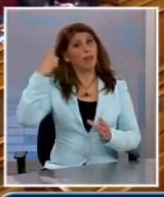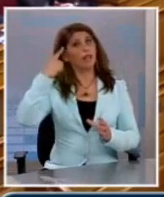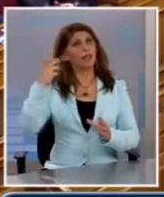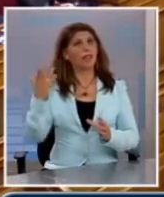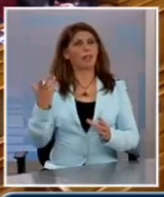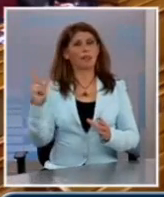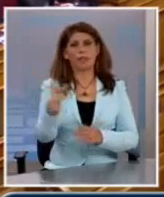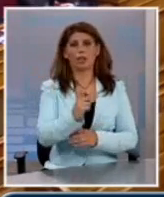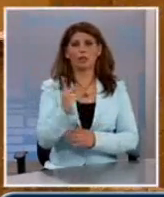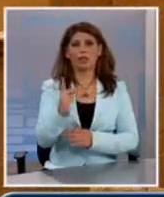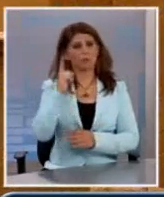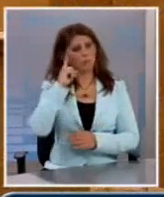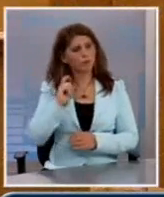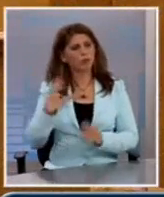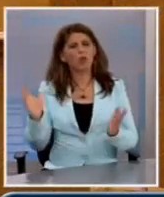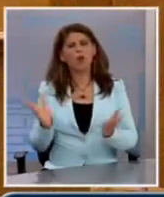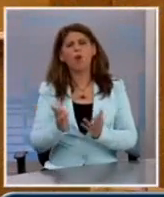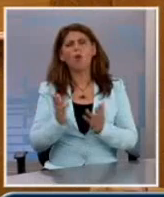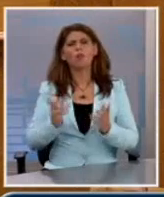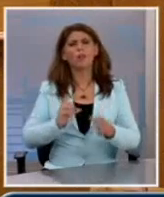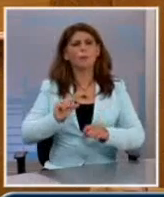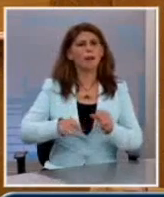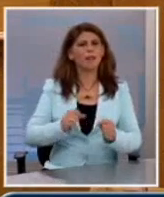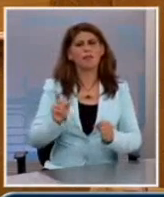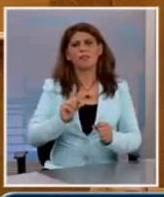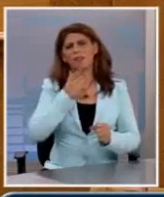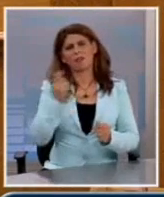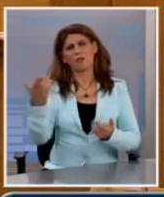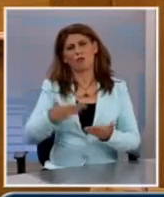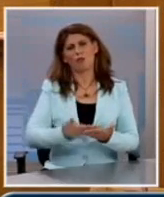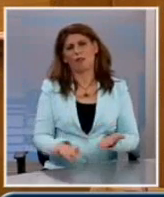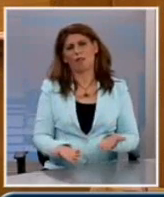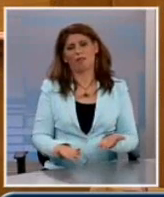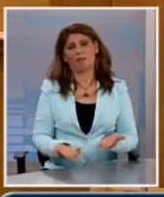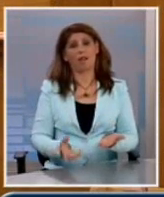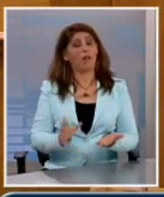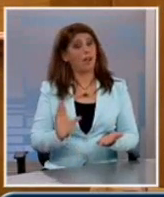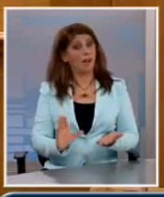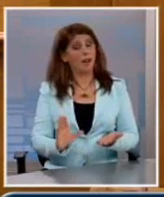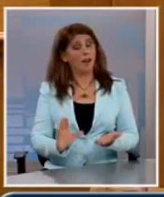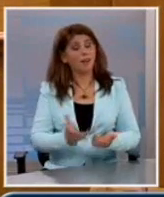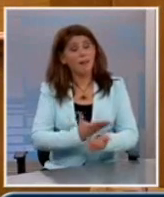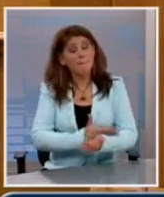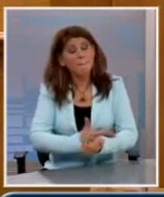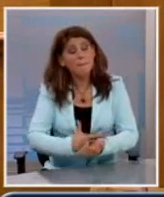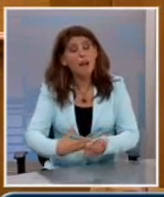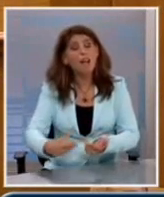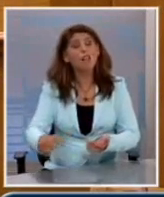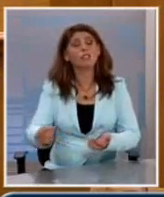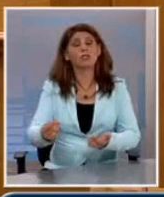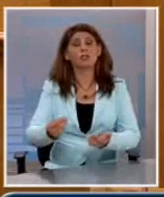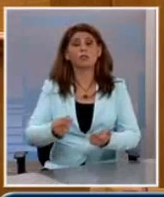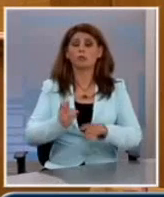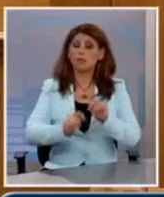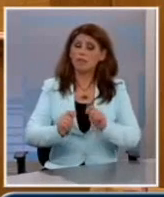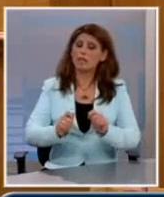κοινωνία που ξέρεις ότι όσο και αν την παλεύεις δεν είναι εύκολο να έρθει. Αλλά να ματώνεις για να δημιουργήσεις έστω σιγά